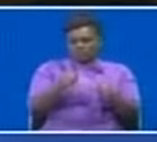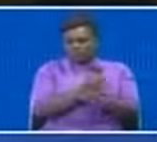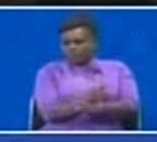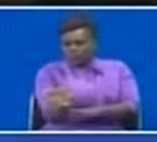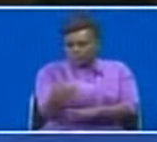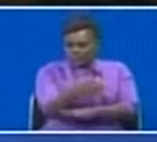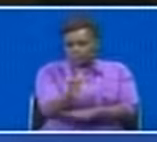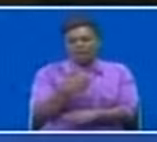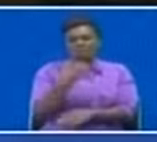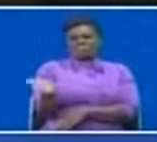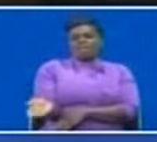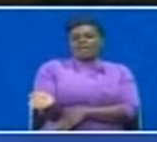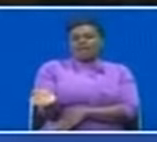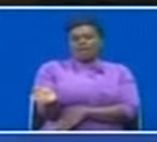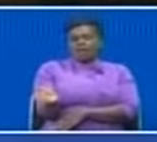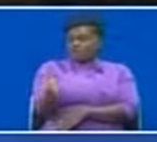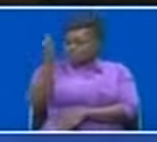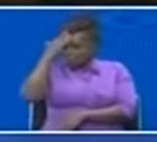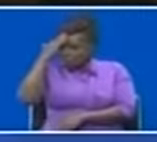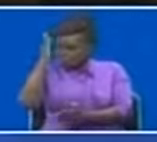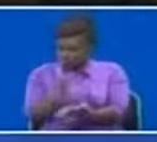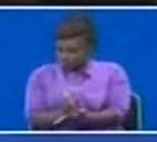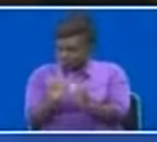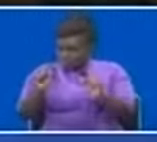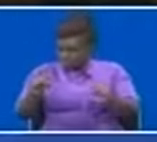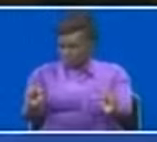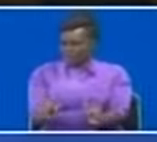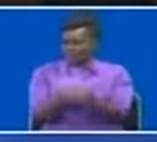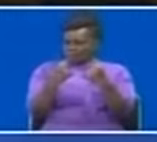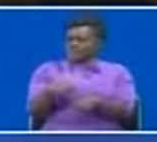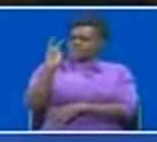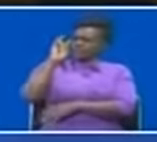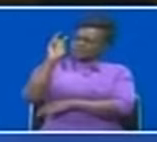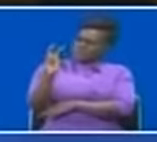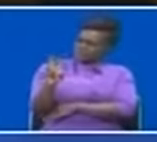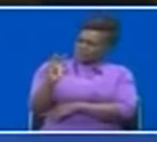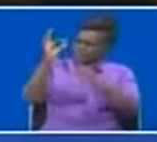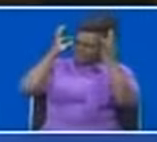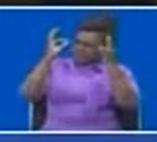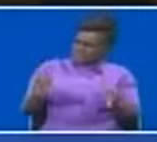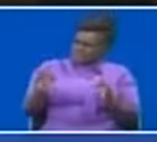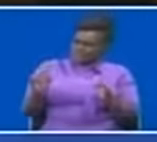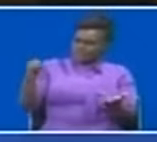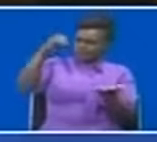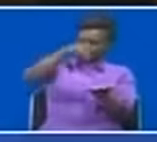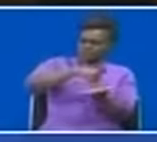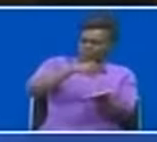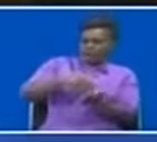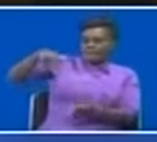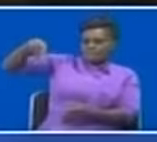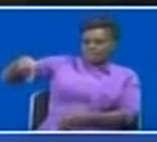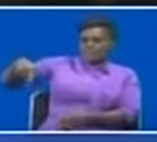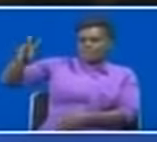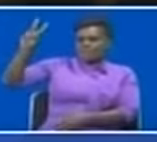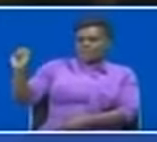huko. Si unajua hivyo? Kwa hivyo tumeamua tuingie hii chama inaitwa PNU.